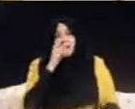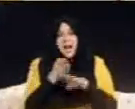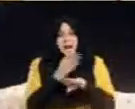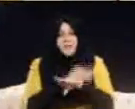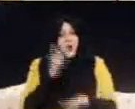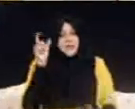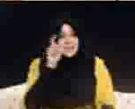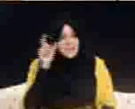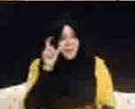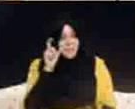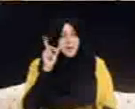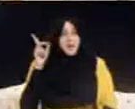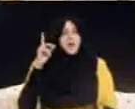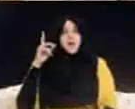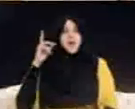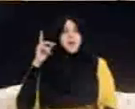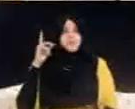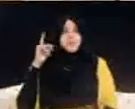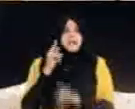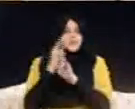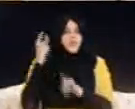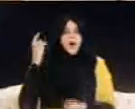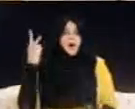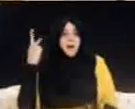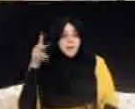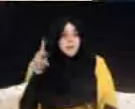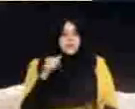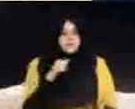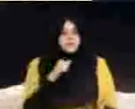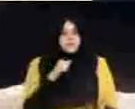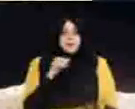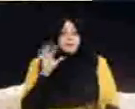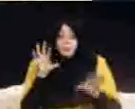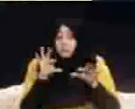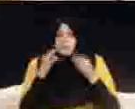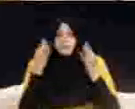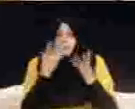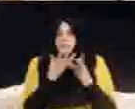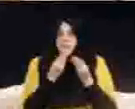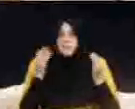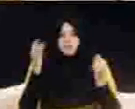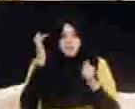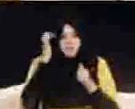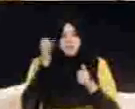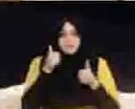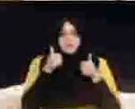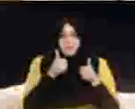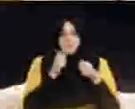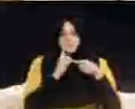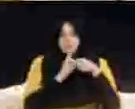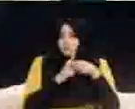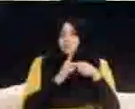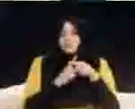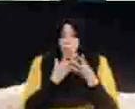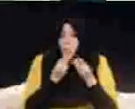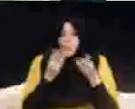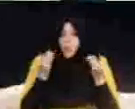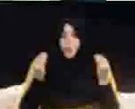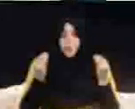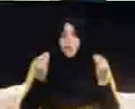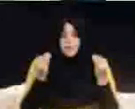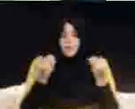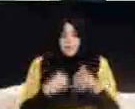ونقرأ أيامهم ونقرأ عن أيامهم، نجد عندهم الكثير من الأخلاق